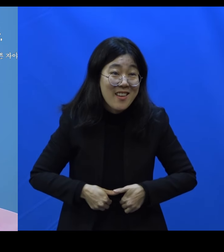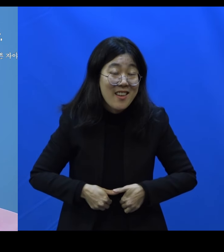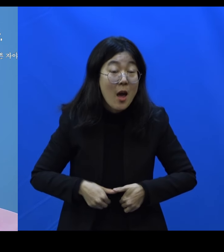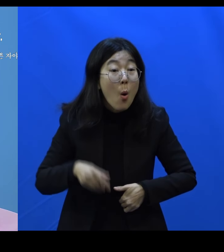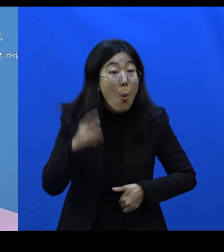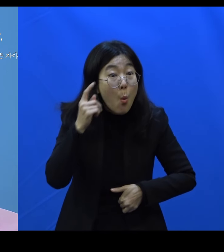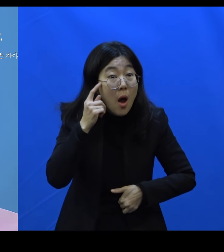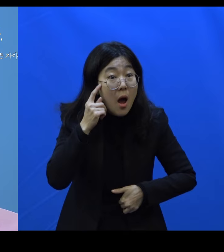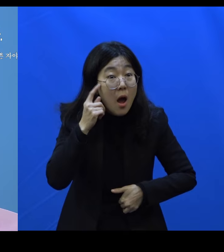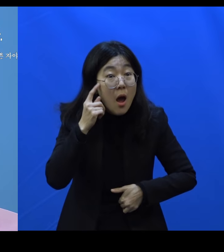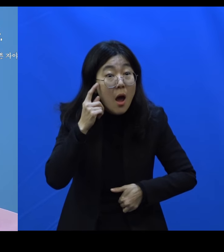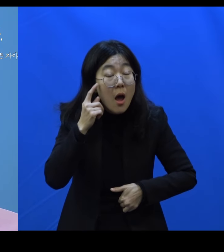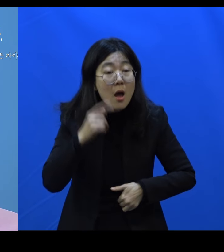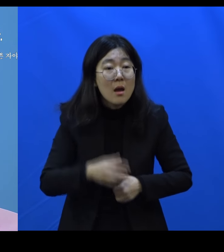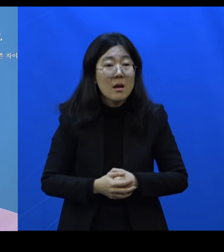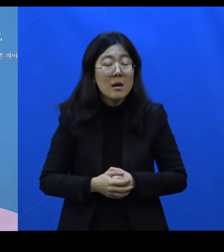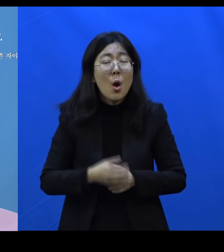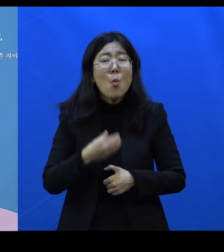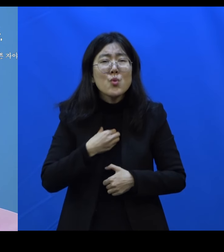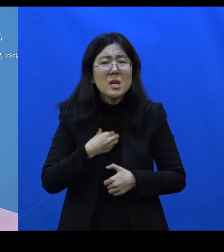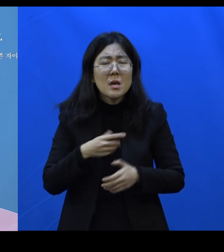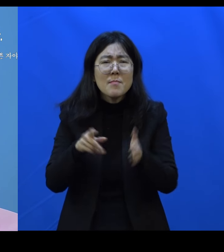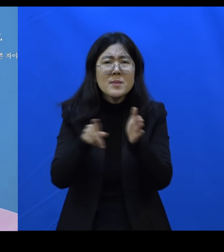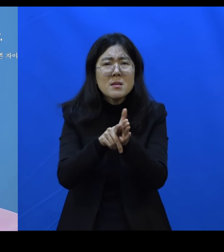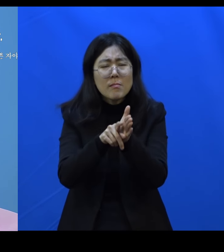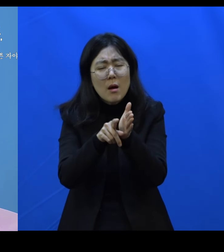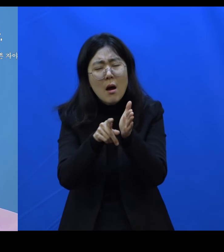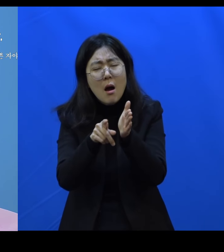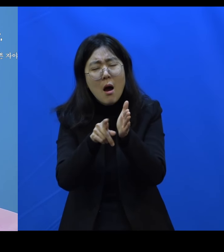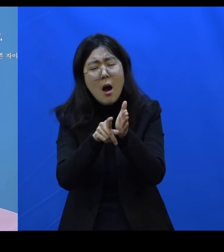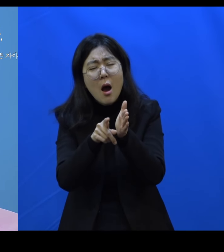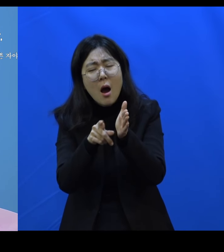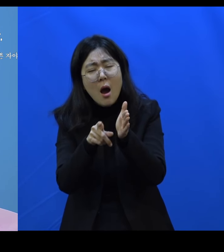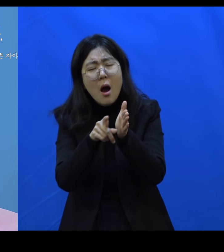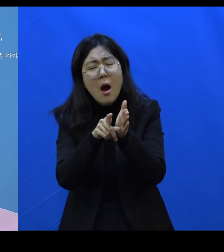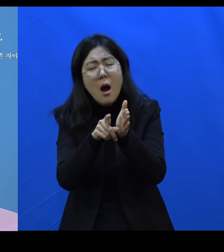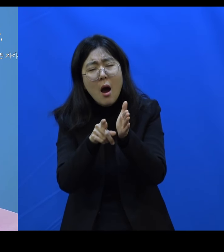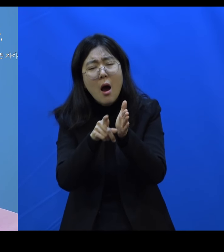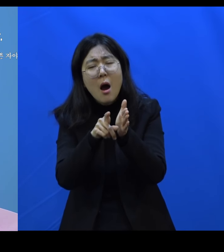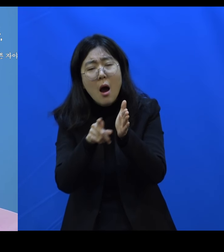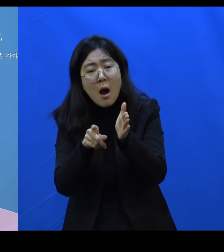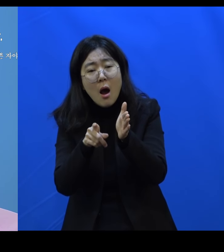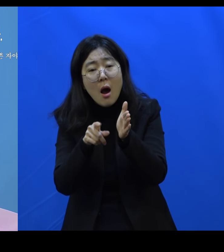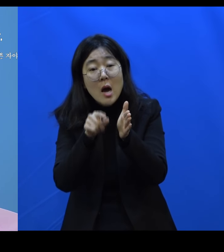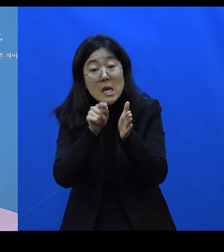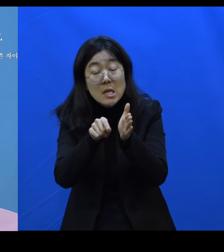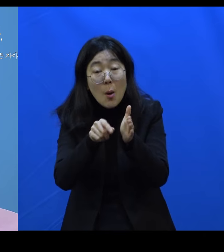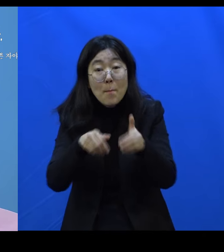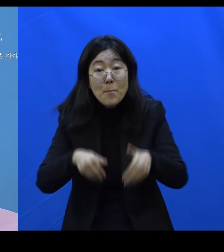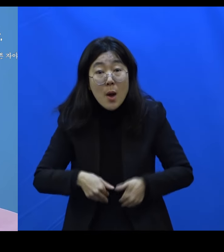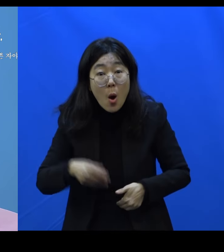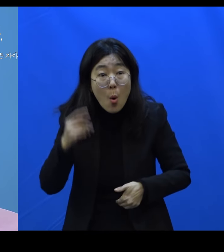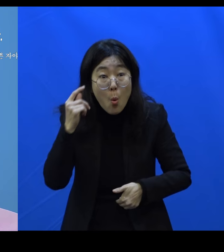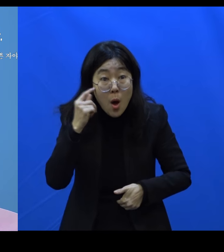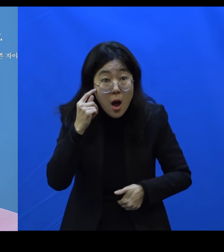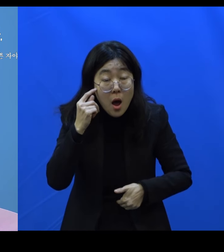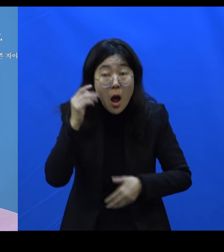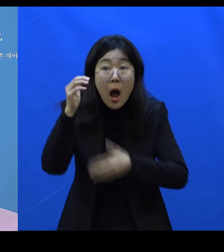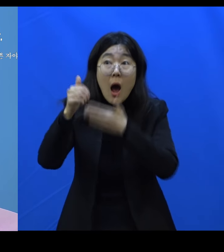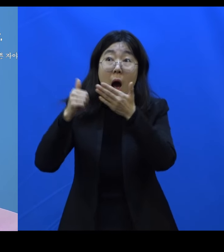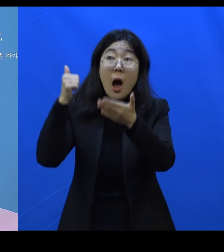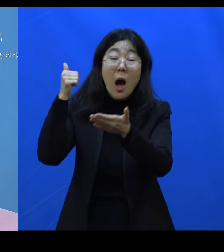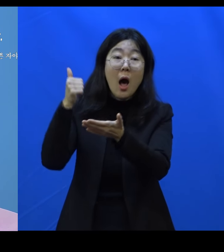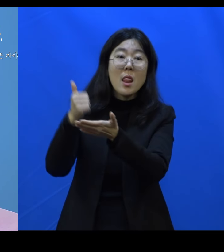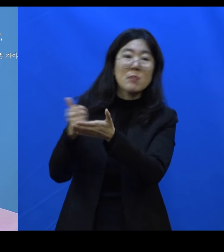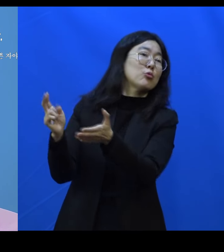신앙적 위기를 경험하는 것은 나쁘지 않아요. 하나님이 당신 자신을 갑자기 숨기셨습니다.